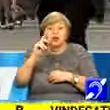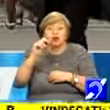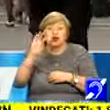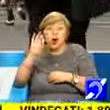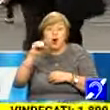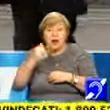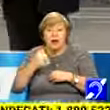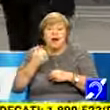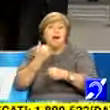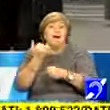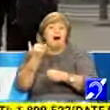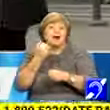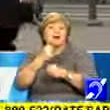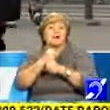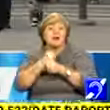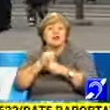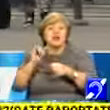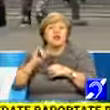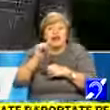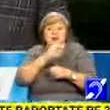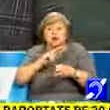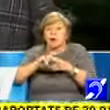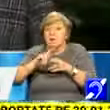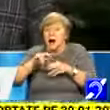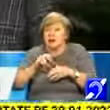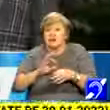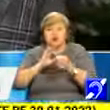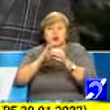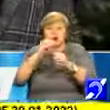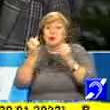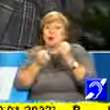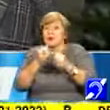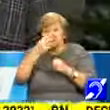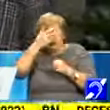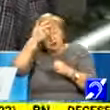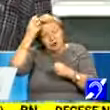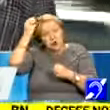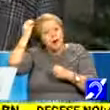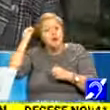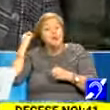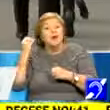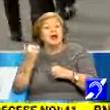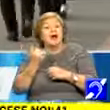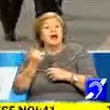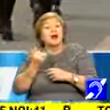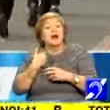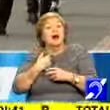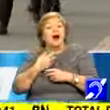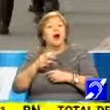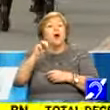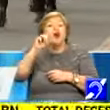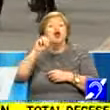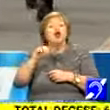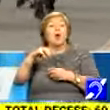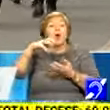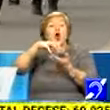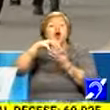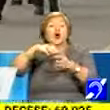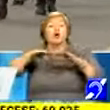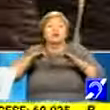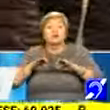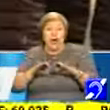asigură transportul de marfă, precum și conducătorii autovehicolelor prevăzute cu mai mult de 9 locuri pe scaune, inclusiv